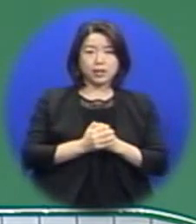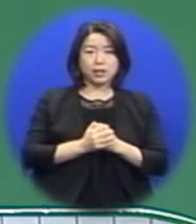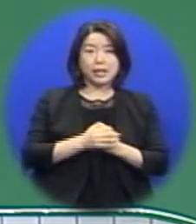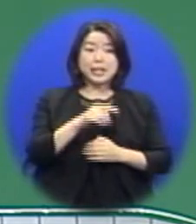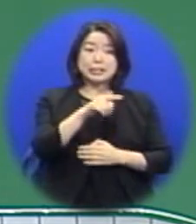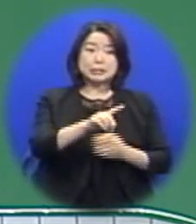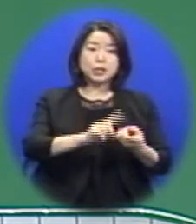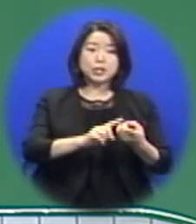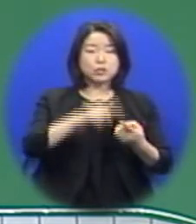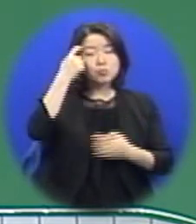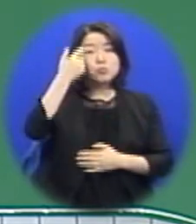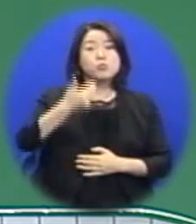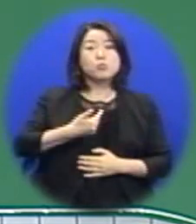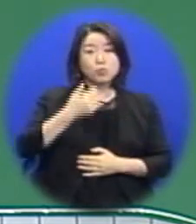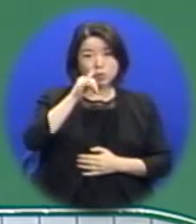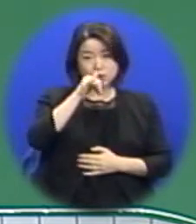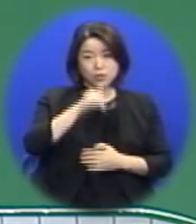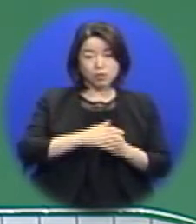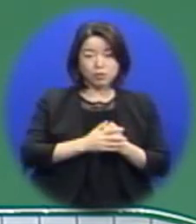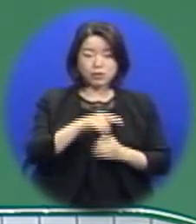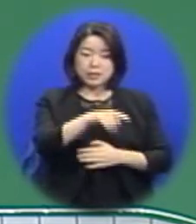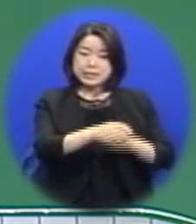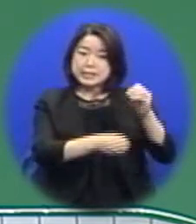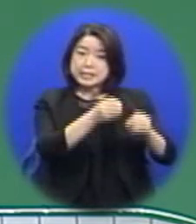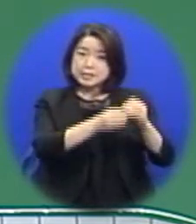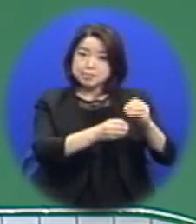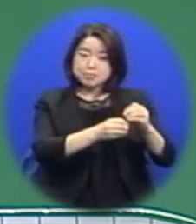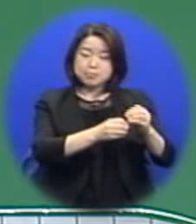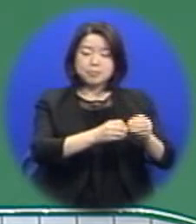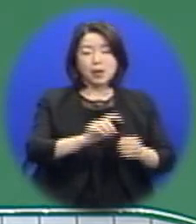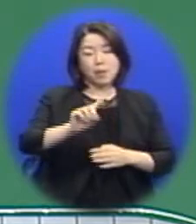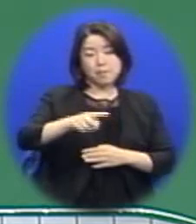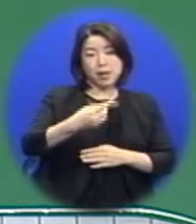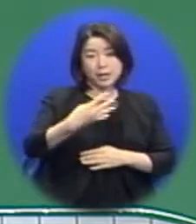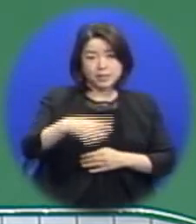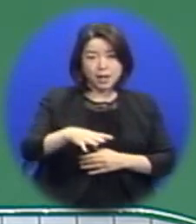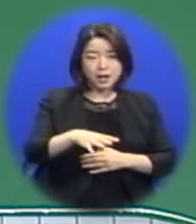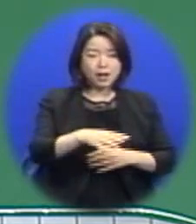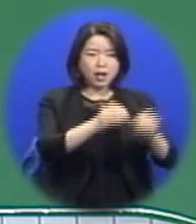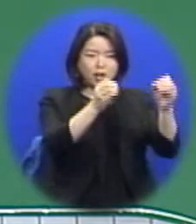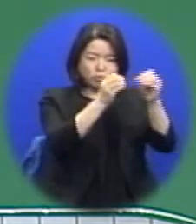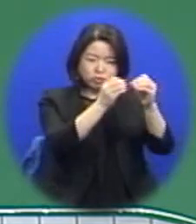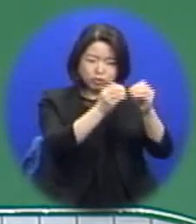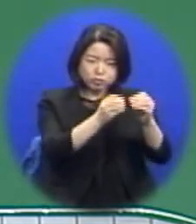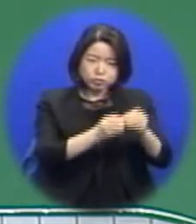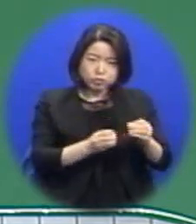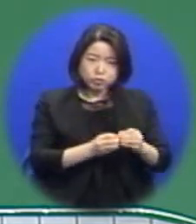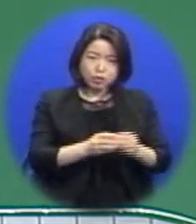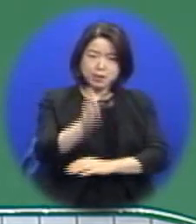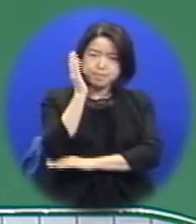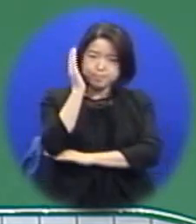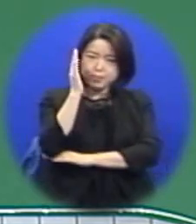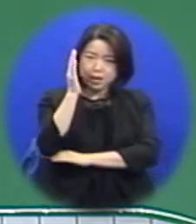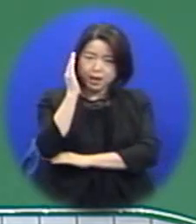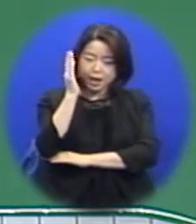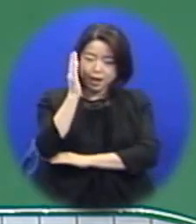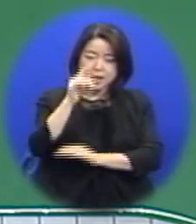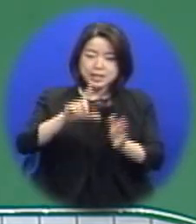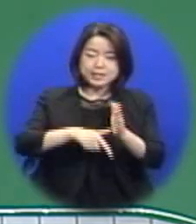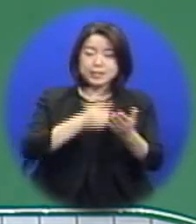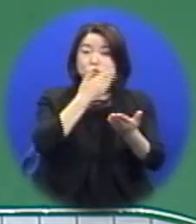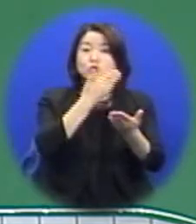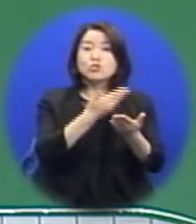그걸 물으세요. 이 시편 104편의 한 구절 한 구절을 강해하는 시간도 참